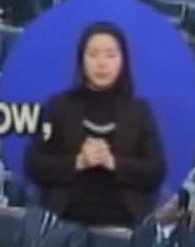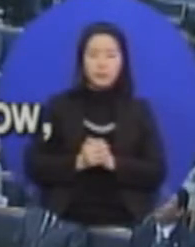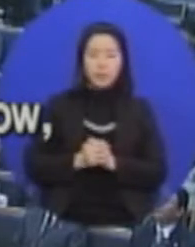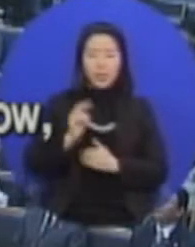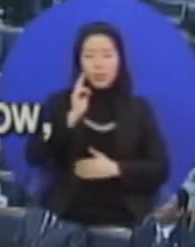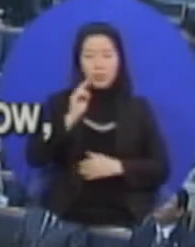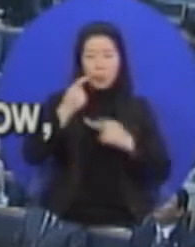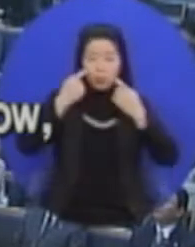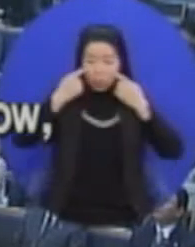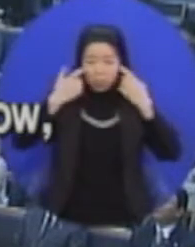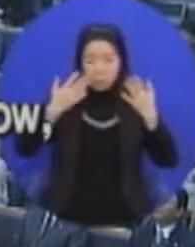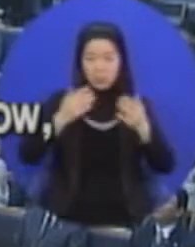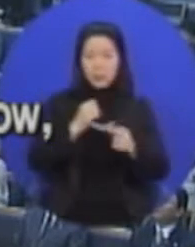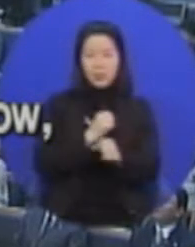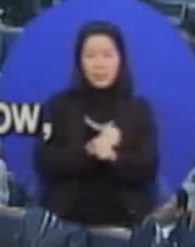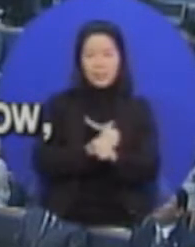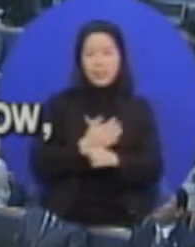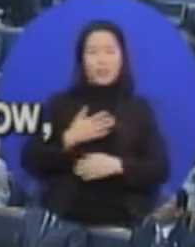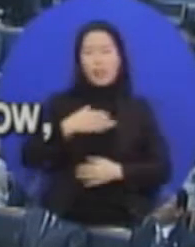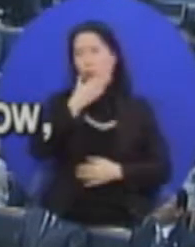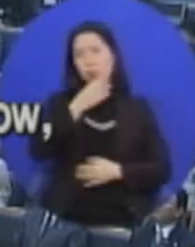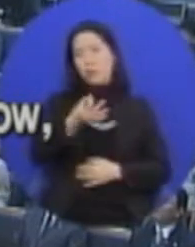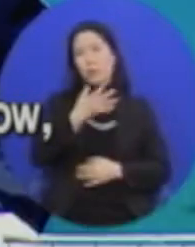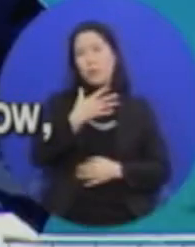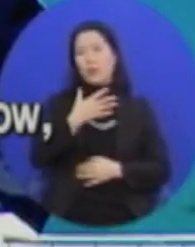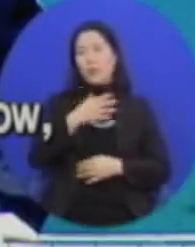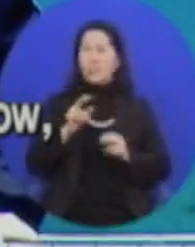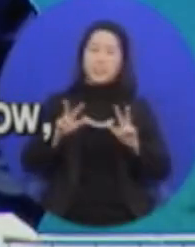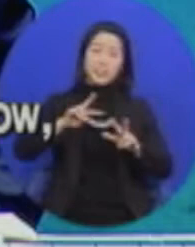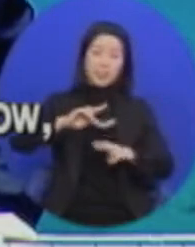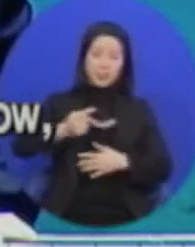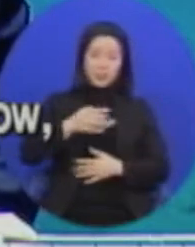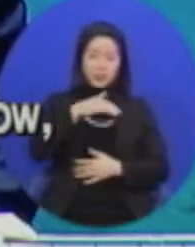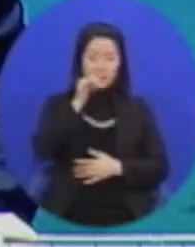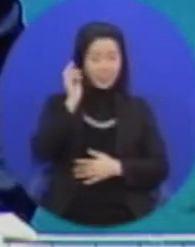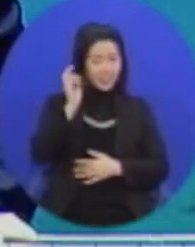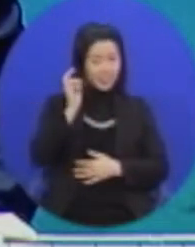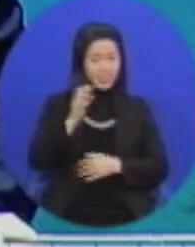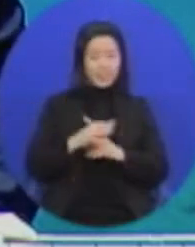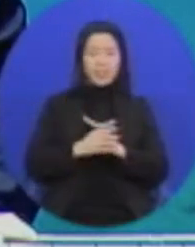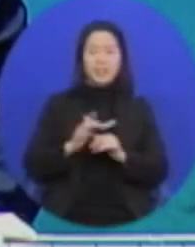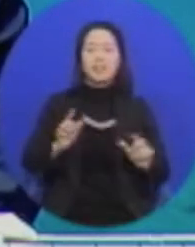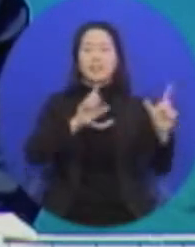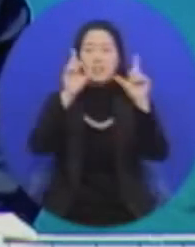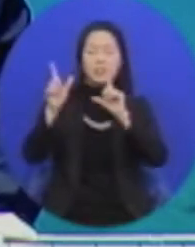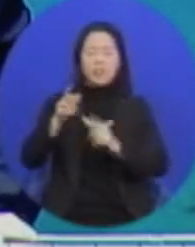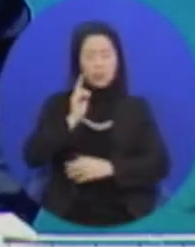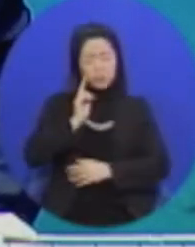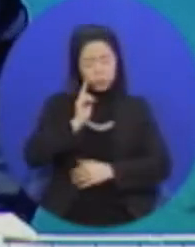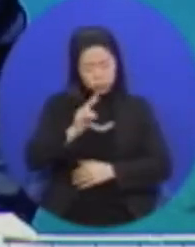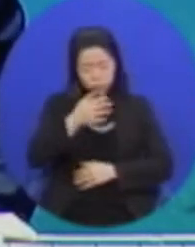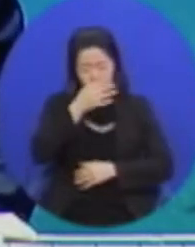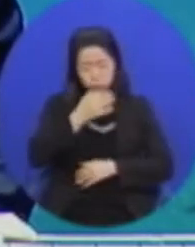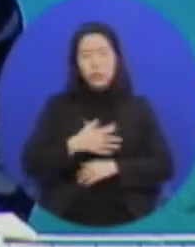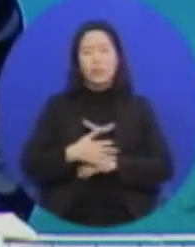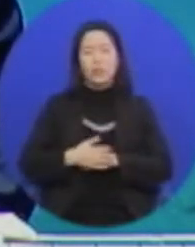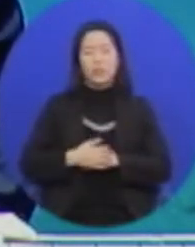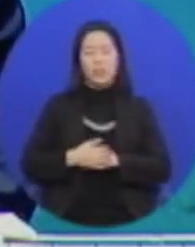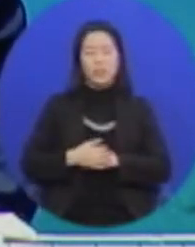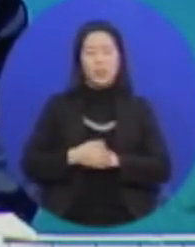너무 분명 안에 나는 보기 없네 이르신 분들이 지금도 있으실거예요 사는게 너무 인 되니까 너무 사는게